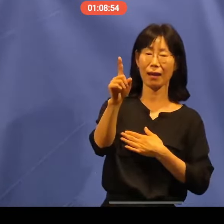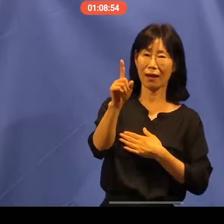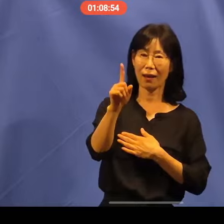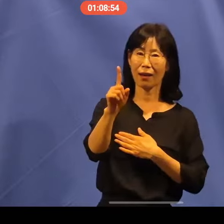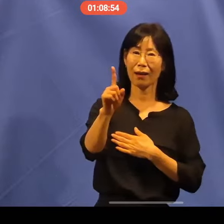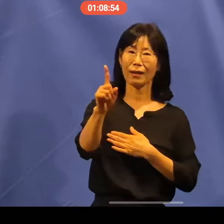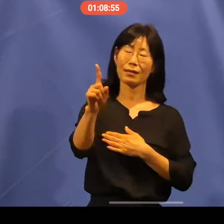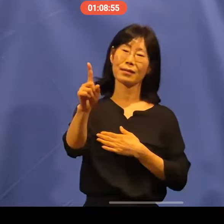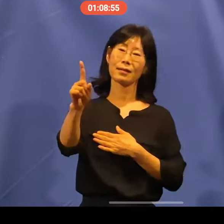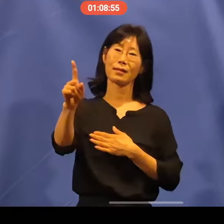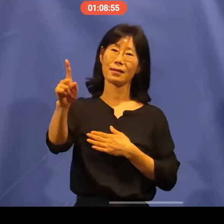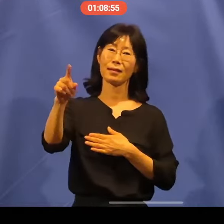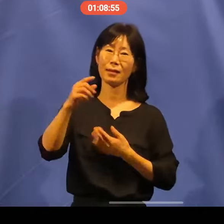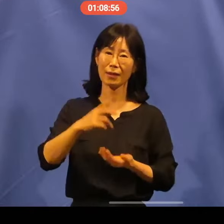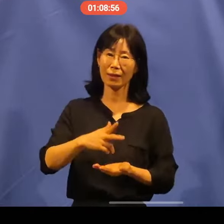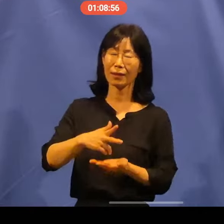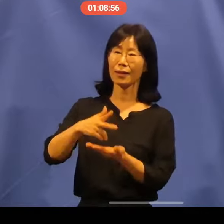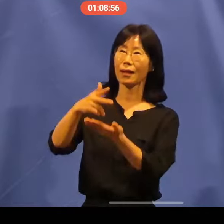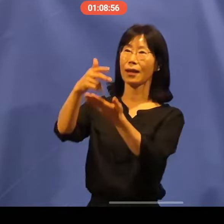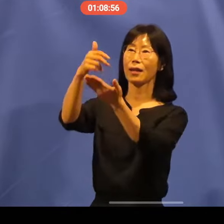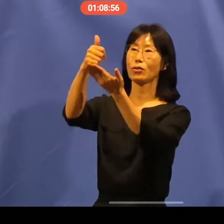한 가지